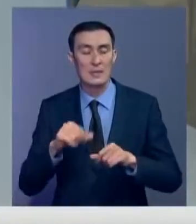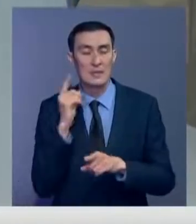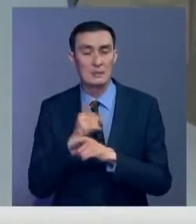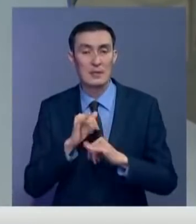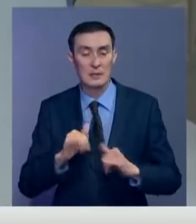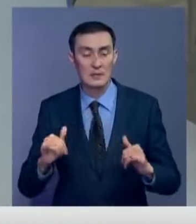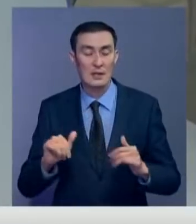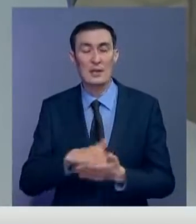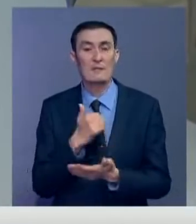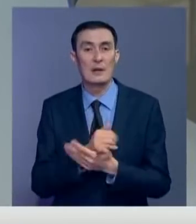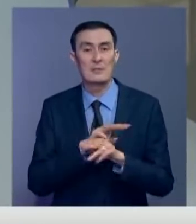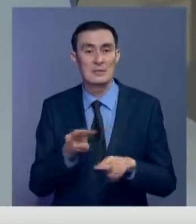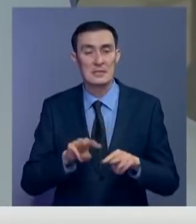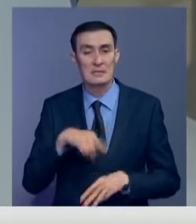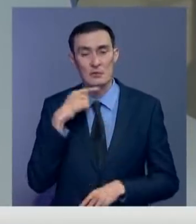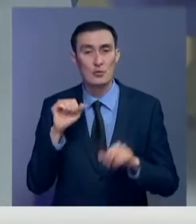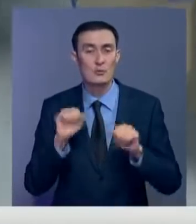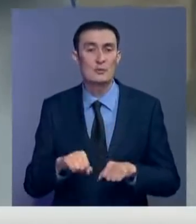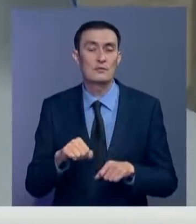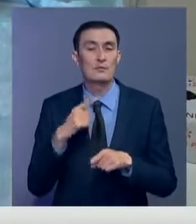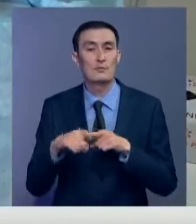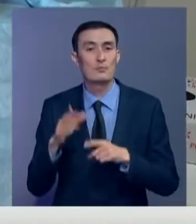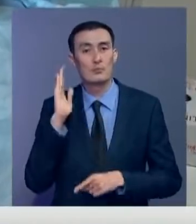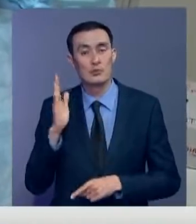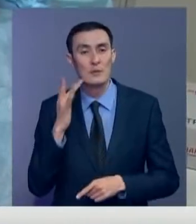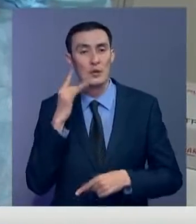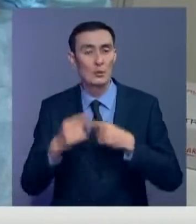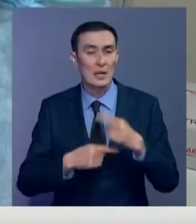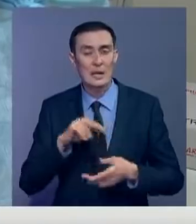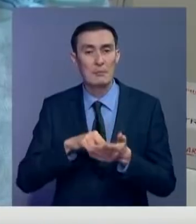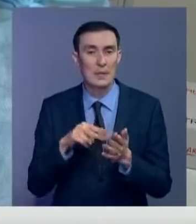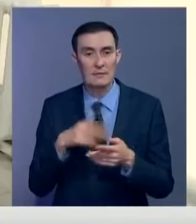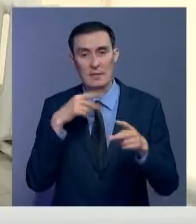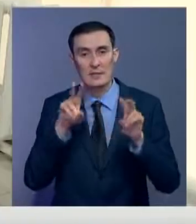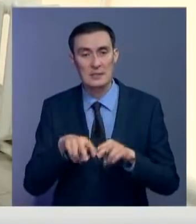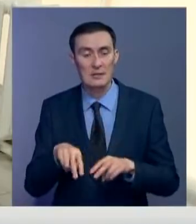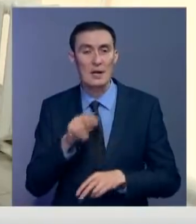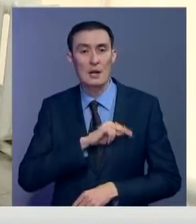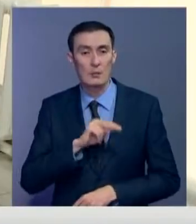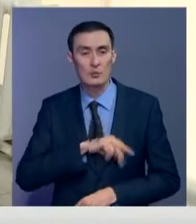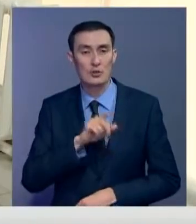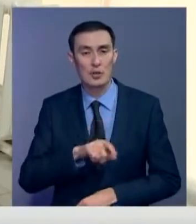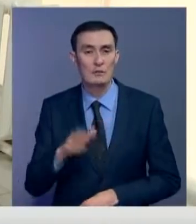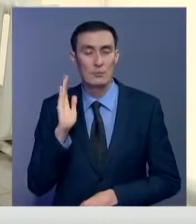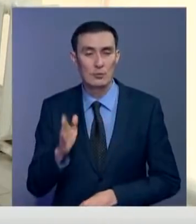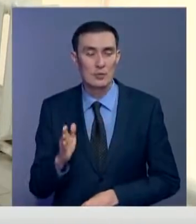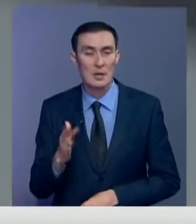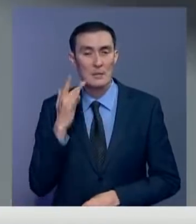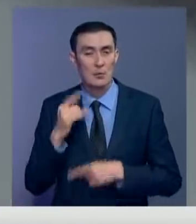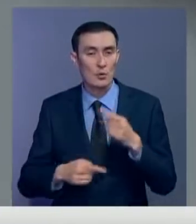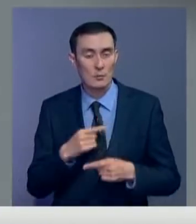этом глава Минздрава не исключил, что в ближайшем будущем регулярное плановое тестирование работающих граждан станет